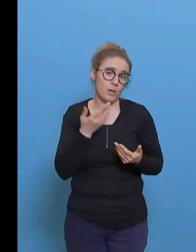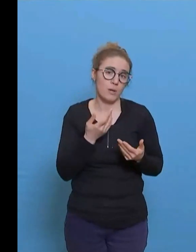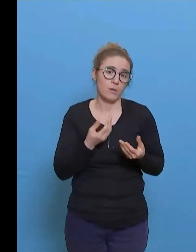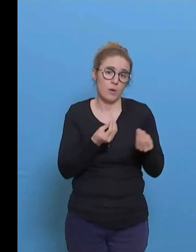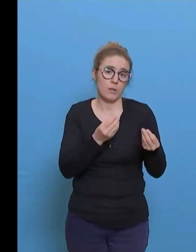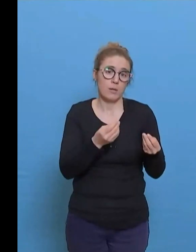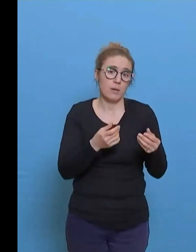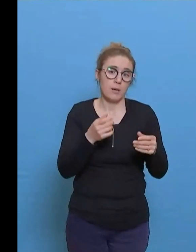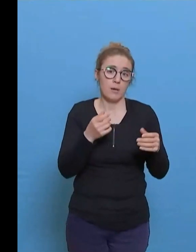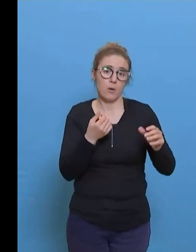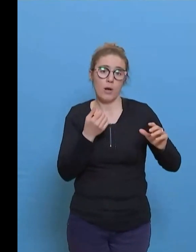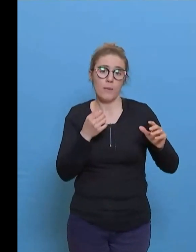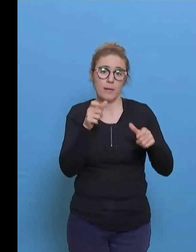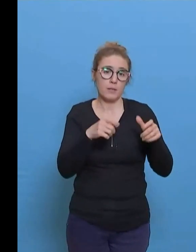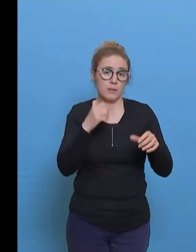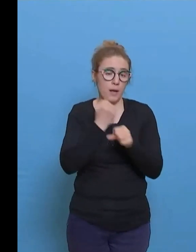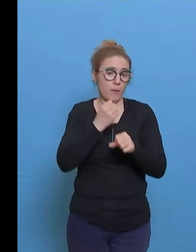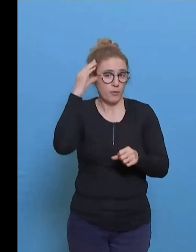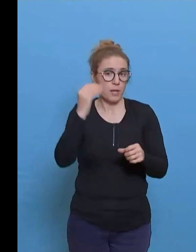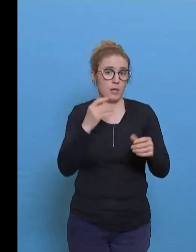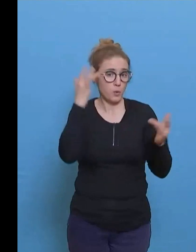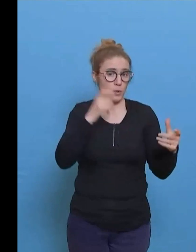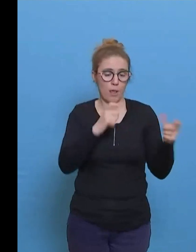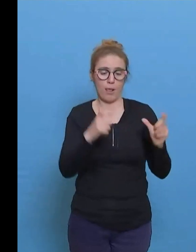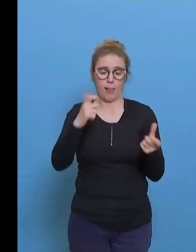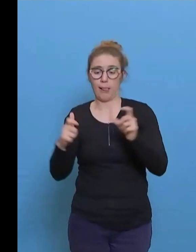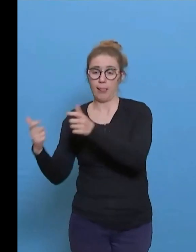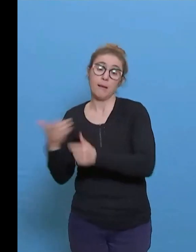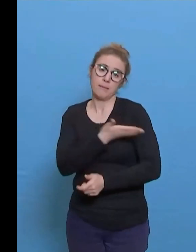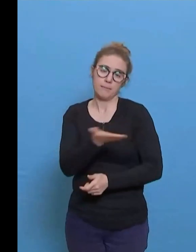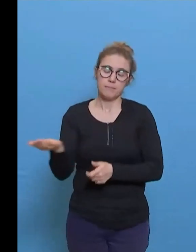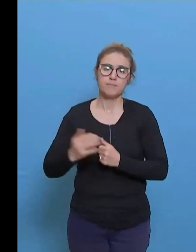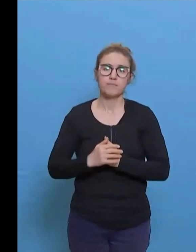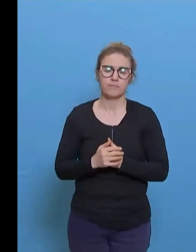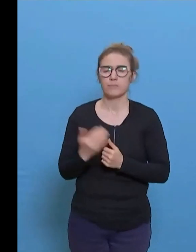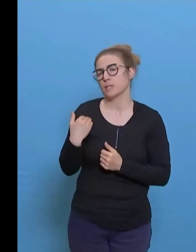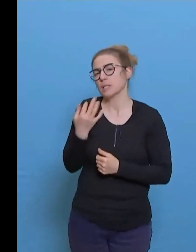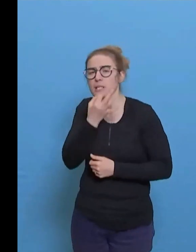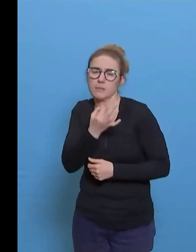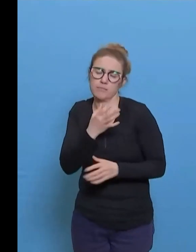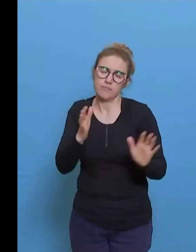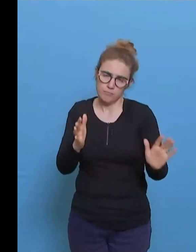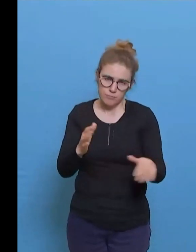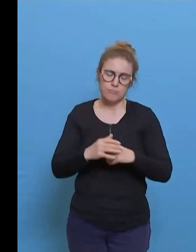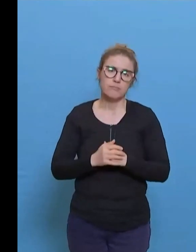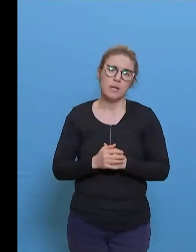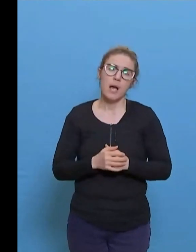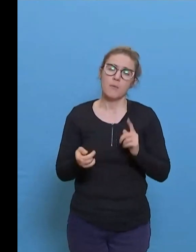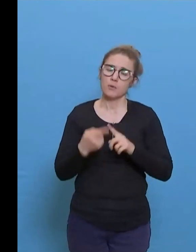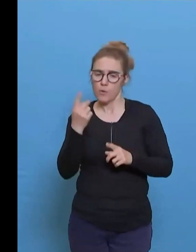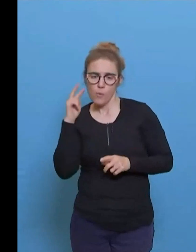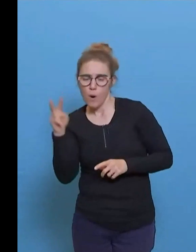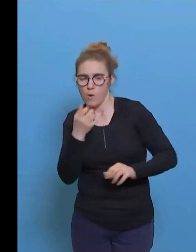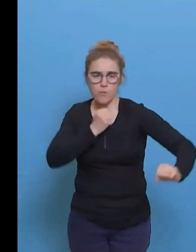précarisation d'un certain nombre d'acteurs de la culture. Ça a été rappelé à l'instant, mais je crois qu'il faut être à l'écoute des mobilisations qui